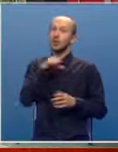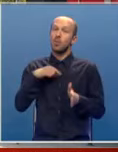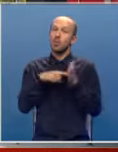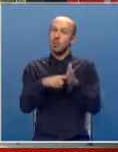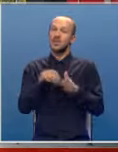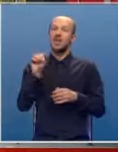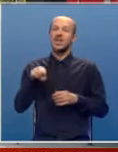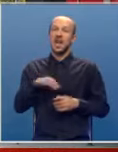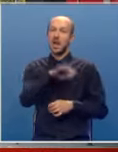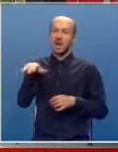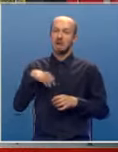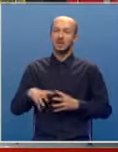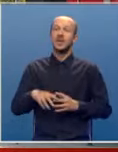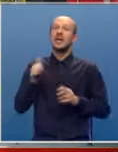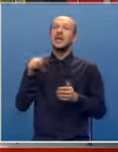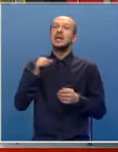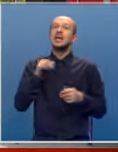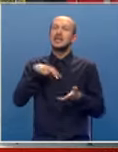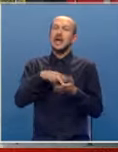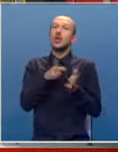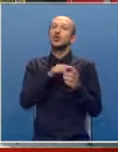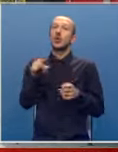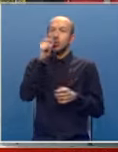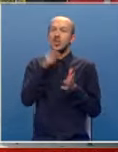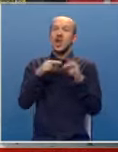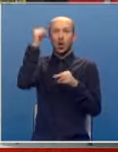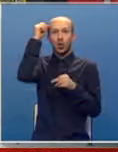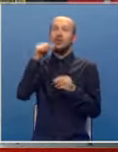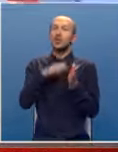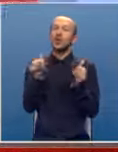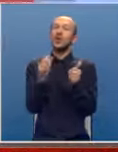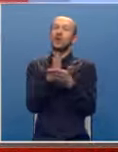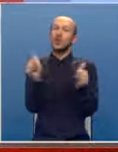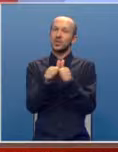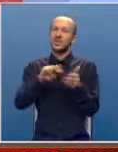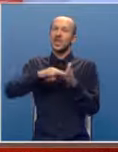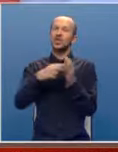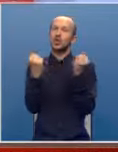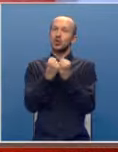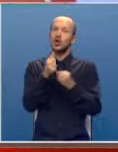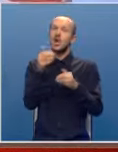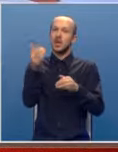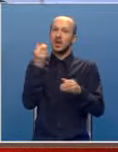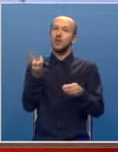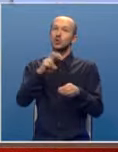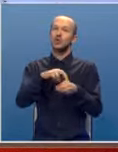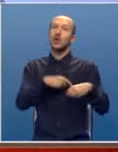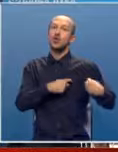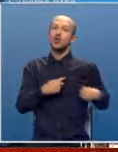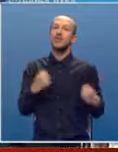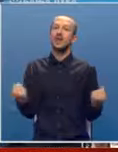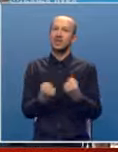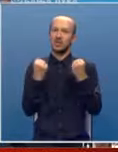pokazali da nam je stalo do ljudi na Kosovu i Metohiji i da smo uvijek uz njih. Tehnička škola je i ranije učestvovala u